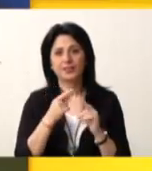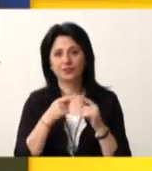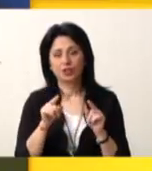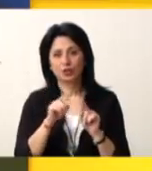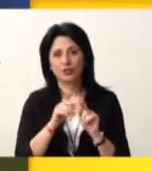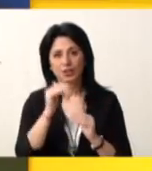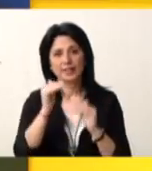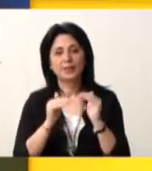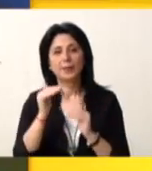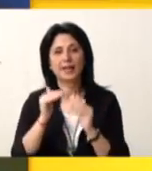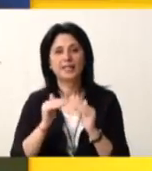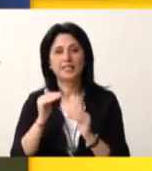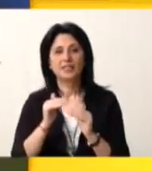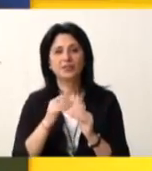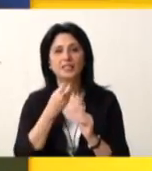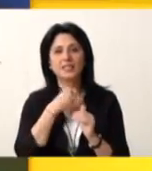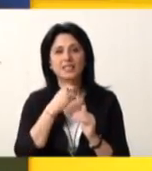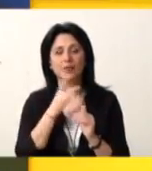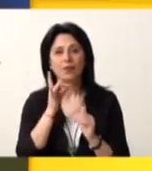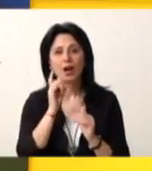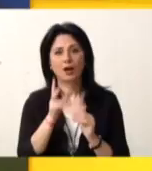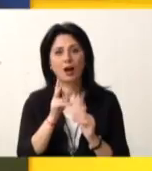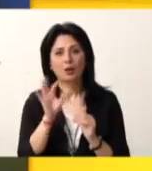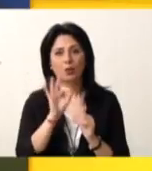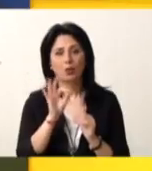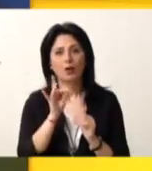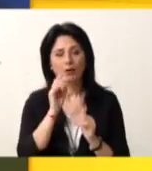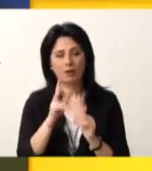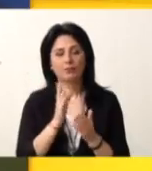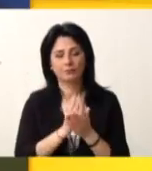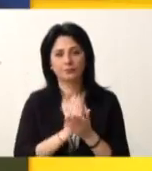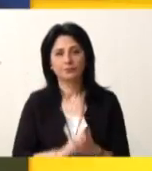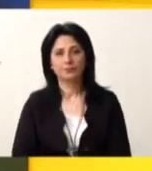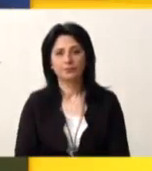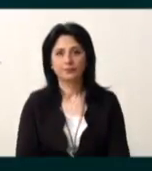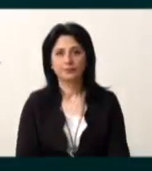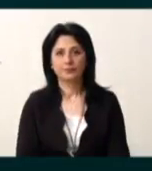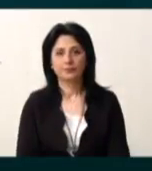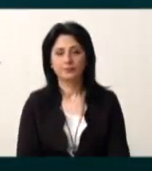სხვათაშორის დიფერენცირება საყლაპავის სიმსივნესთან დაკავშირებით, იმიტომ რომ ამაზეც არის კითხვები.